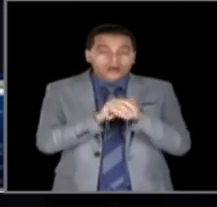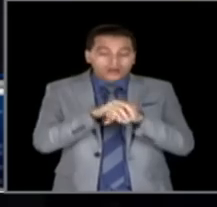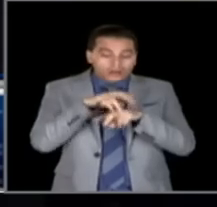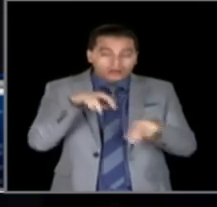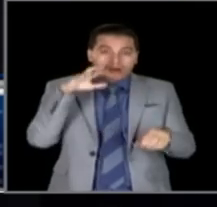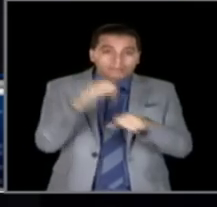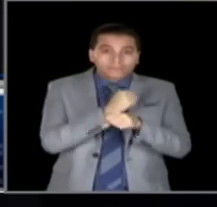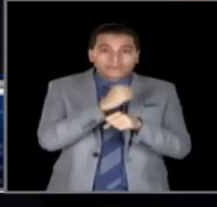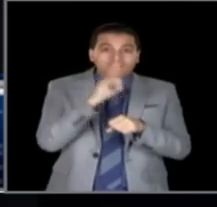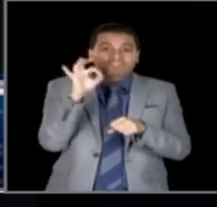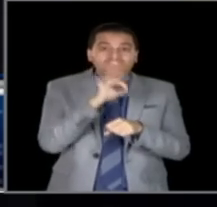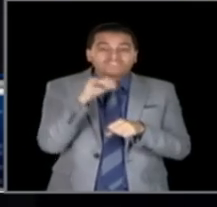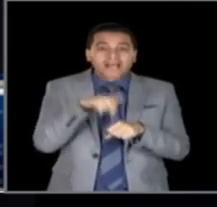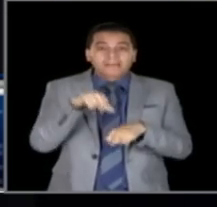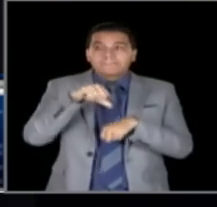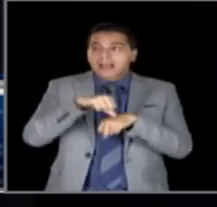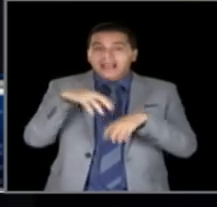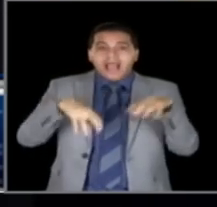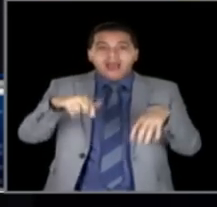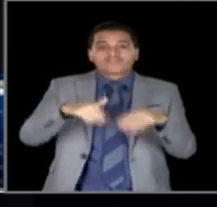الخريطة دي بترجع لعالم الفلك